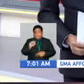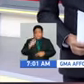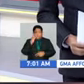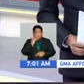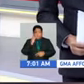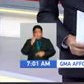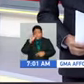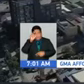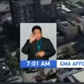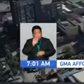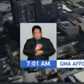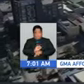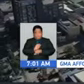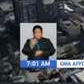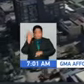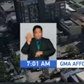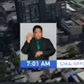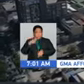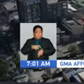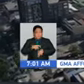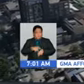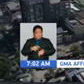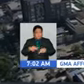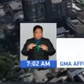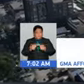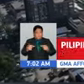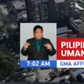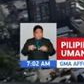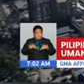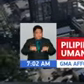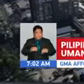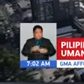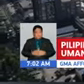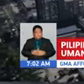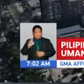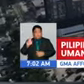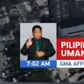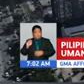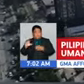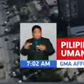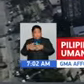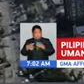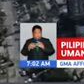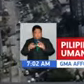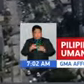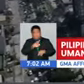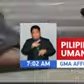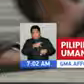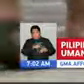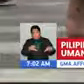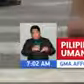Hapon. Ayon sa Committee on the Elimination of Discrimination Against Women, hindi tinupad ng Pilipinas ang obligasyon nito sa ilalim ng